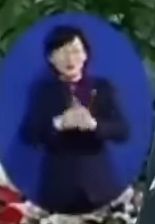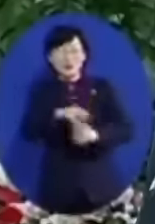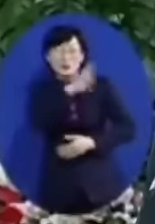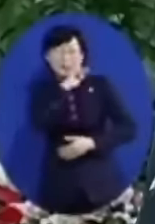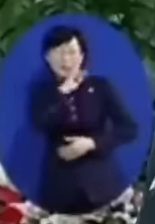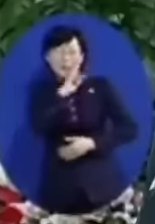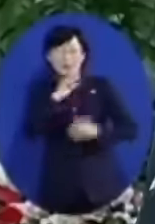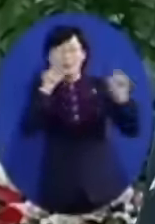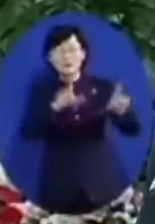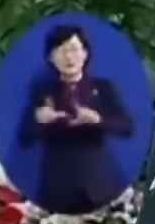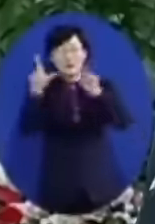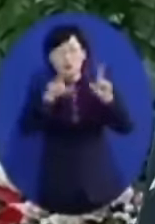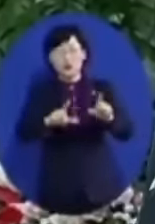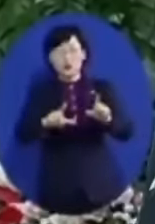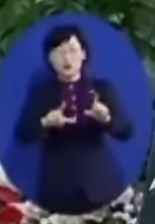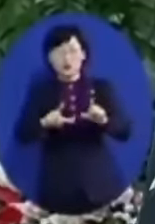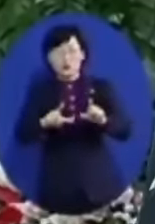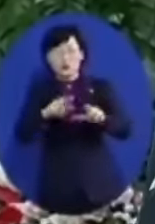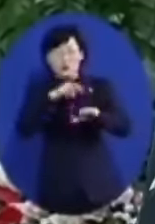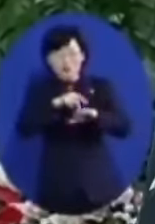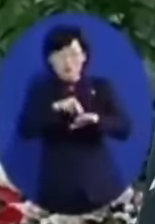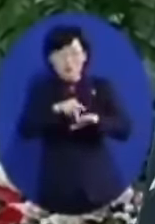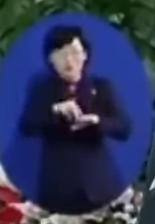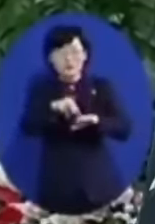누리고 우리가 걸어서